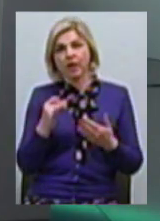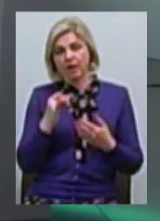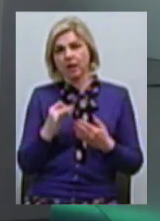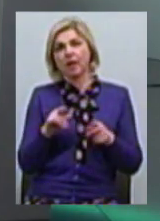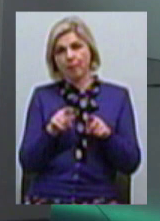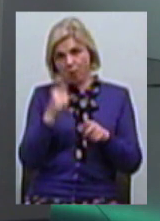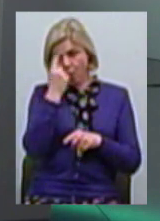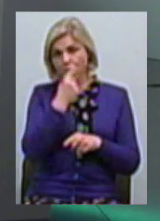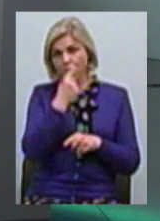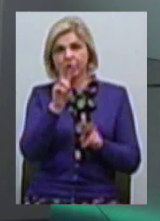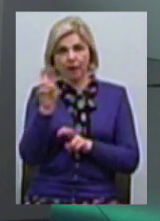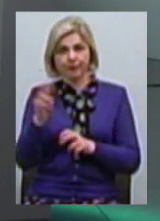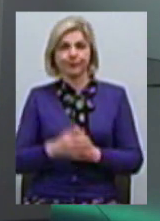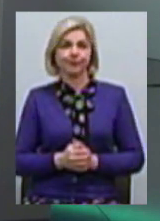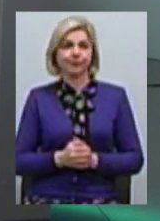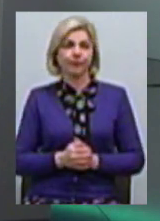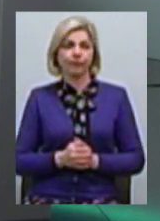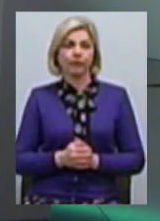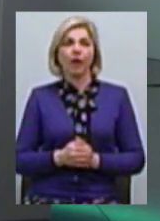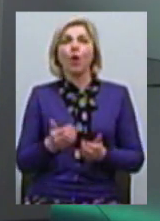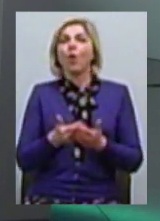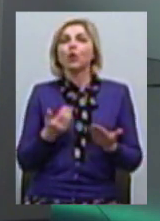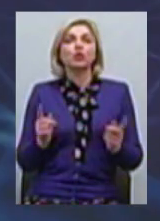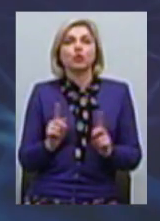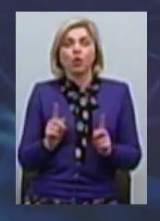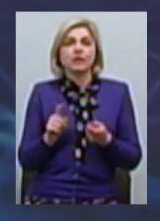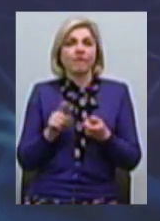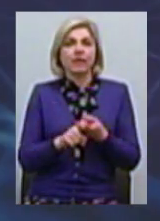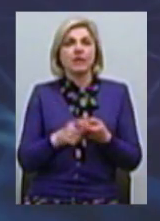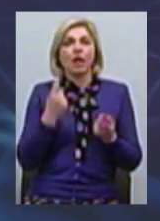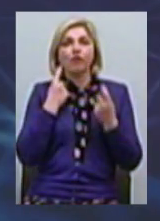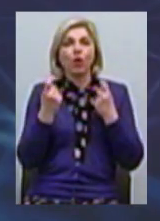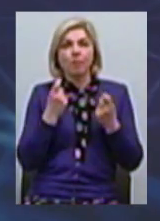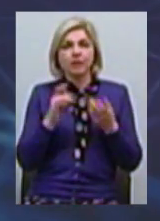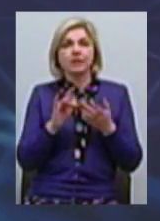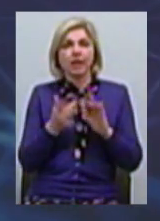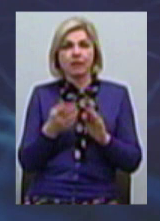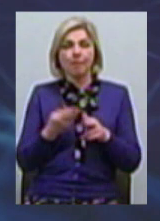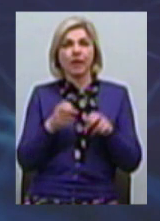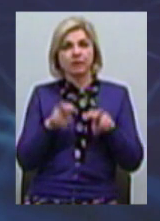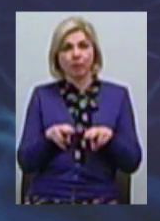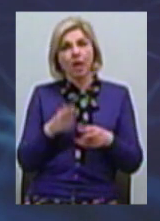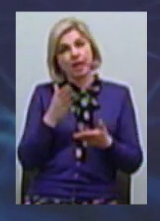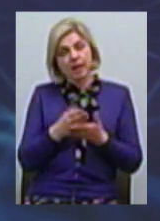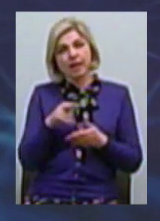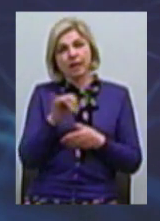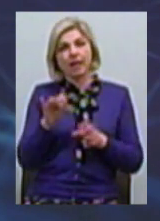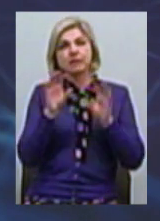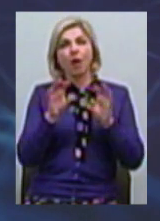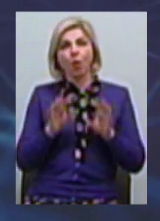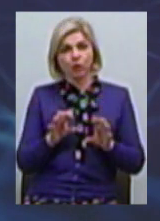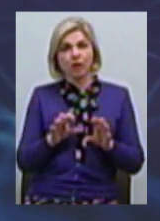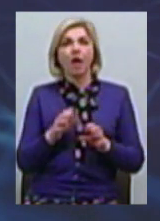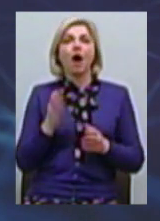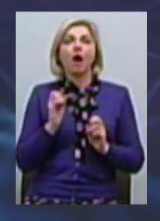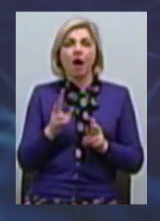тем. А скажіть, будь ласка, від чого залежить інформаційна безпека? Чи створена достатня законодавча база? Наскільки